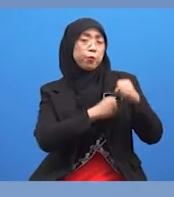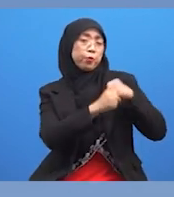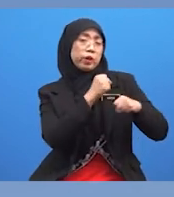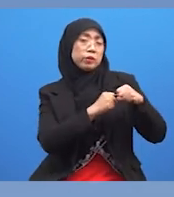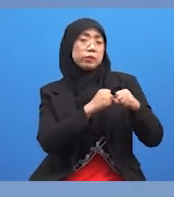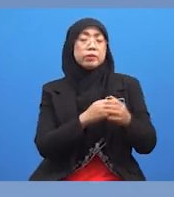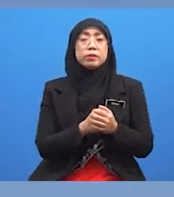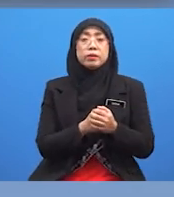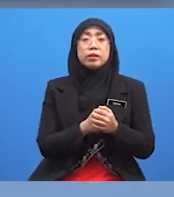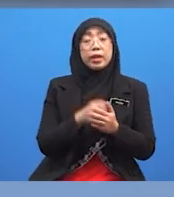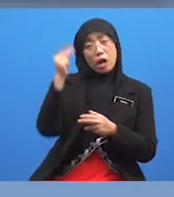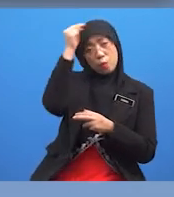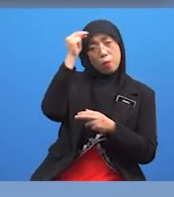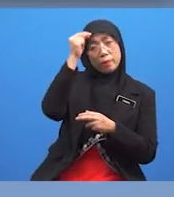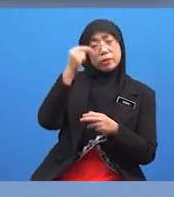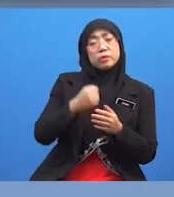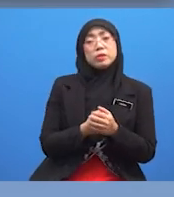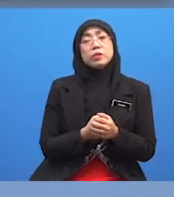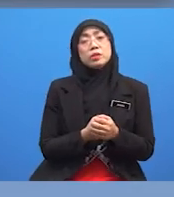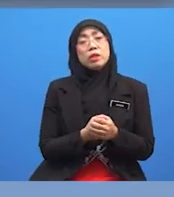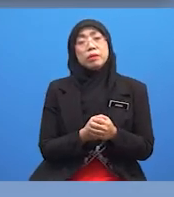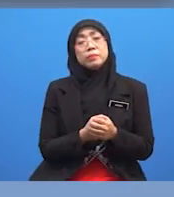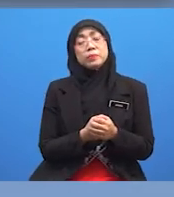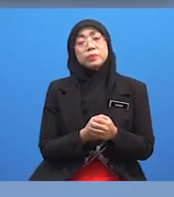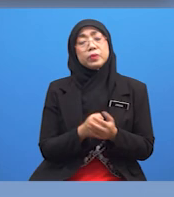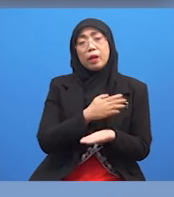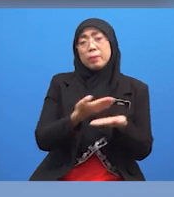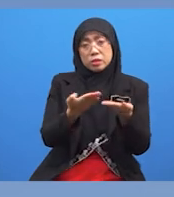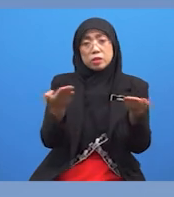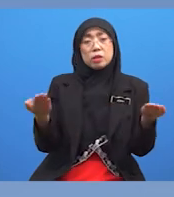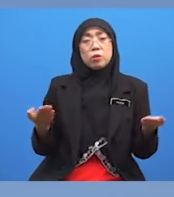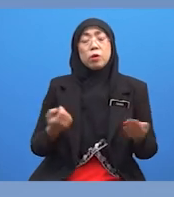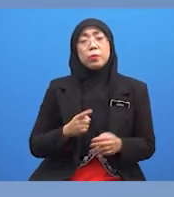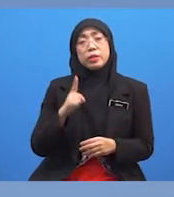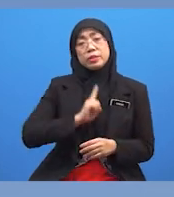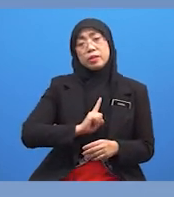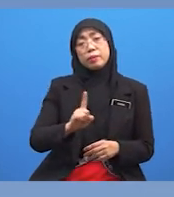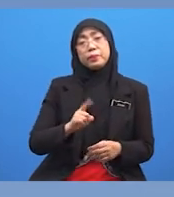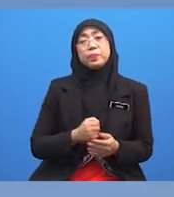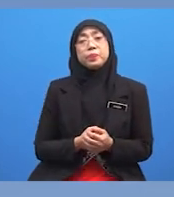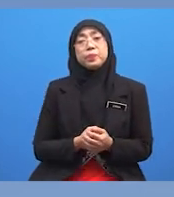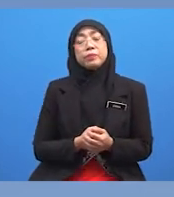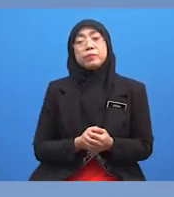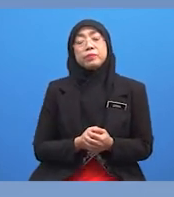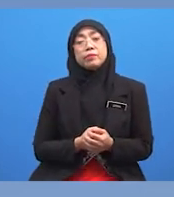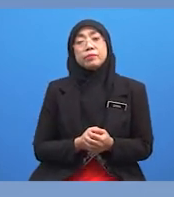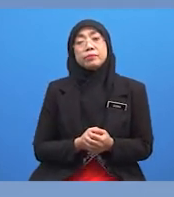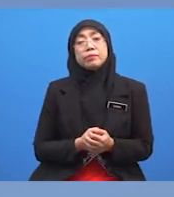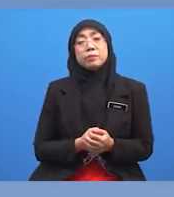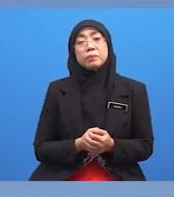oleh Nabi Muhammad SAW kepada semua umatnya. Antara aspek nilai agama tersebut